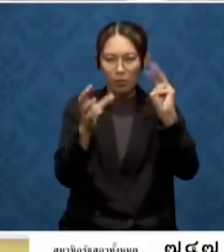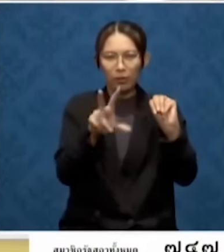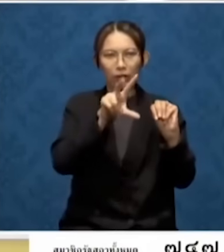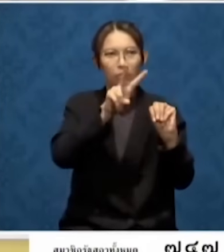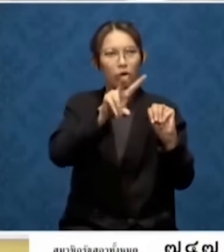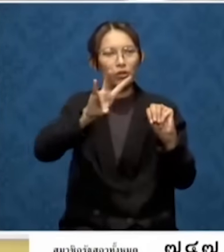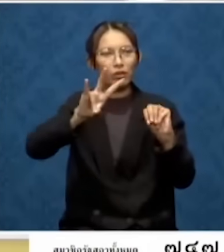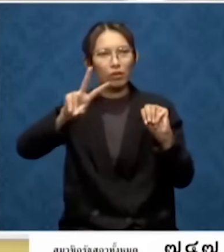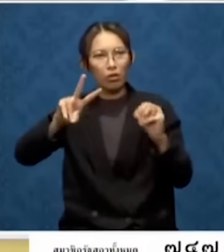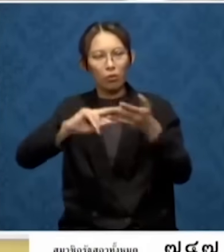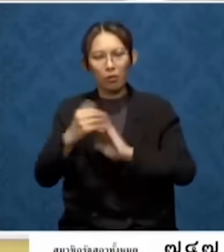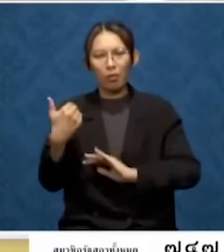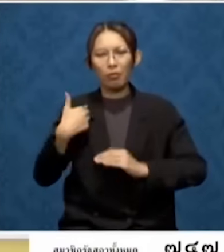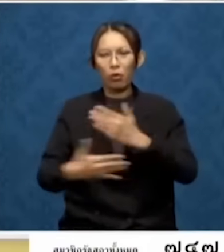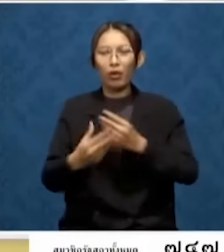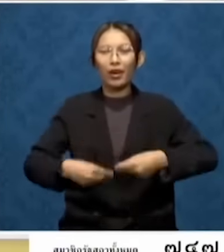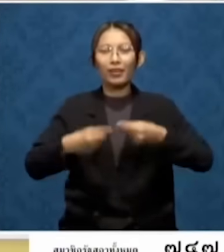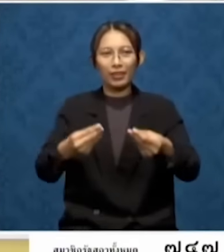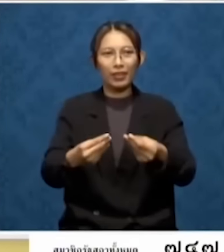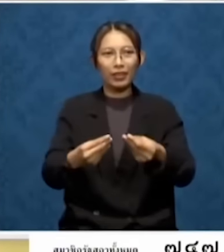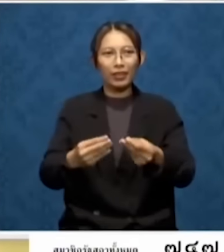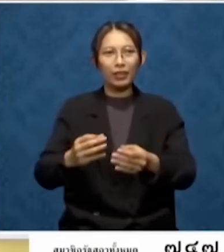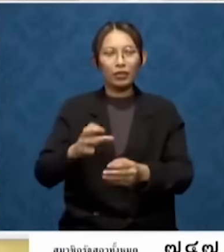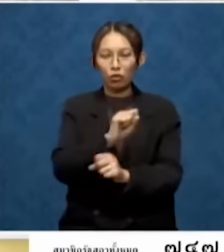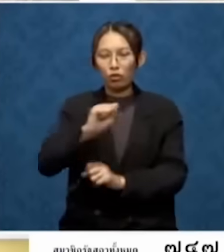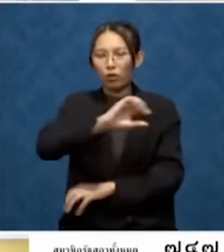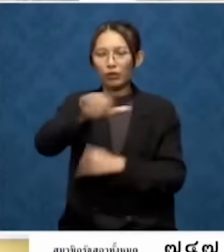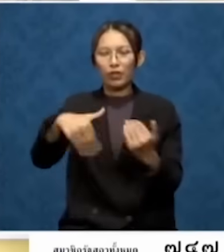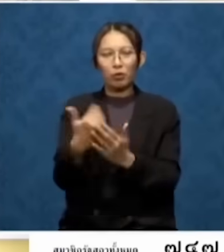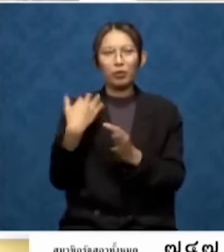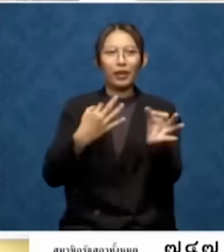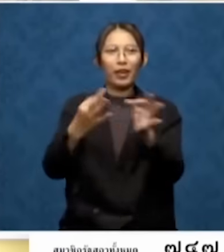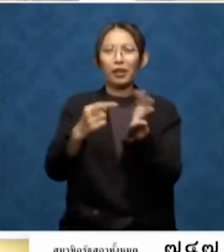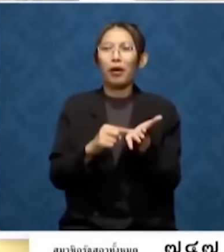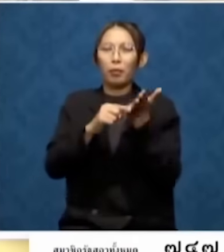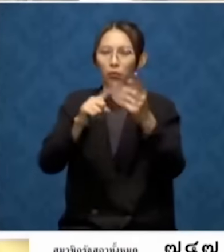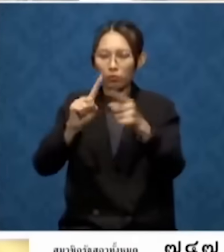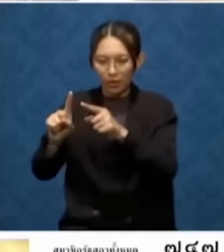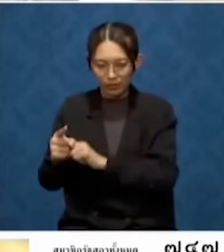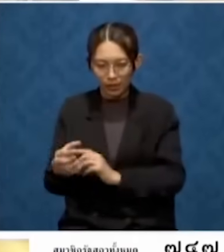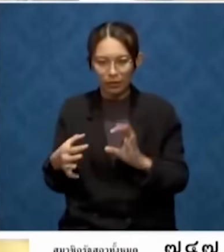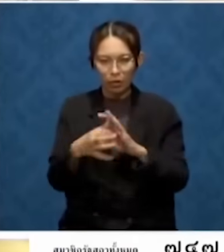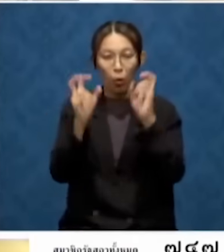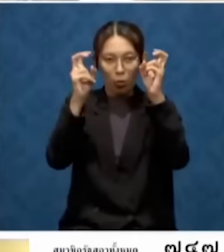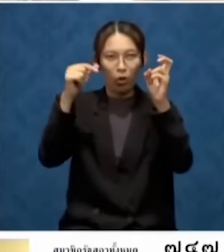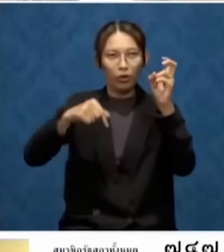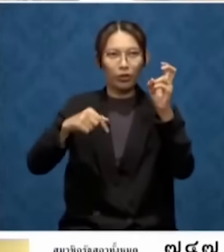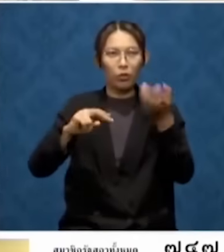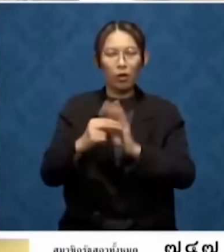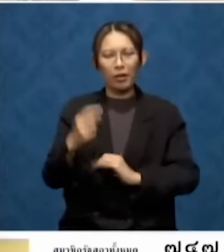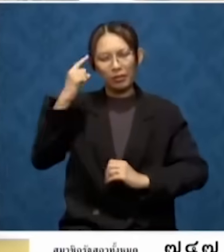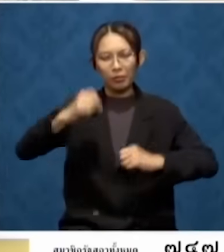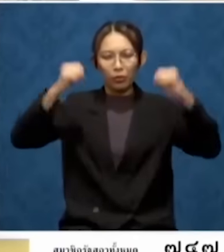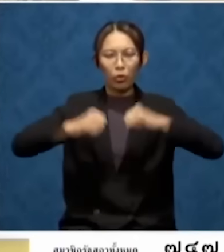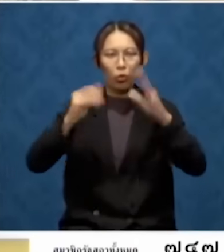ภาจะเปิดโอกาสให้สมาชิกได้อภิปรายประเด็นต่างๆที่เกี่ยวเนื่องกับข้อหารือดังกล่าวเพื่อหาข้อยุติร่วมกันให้ถือ